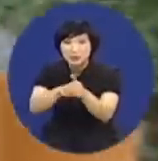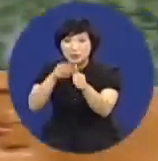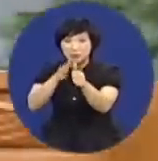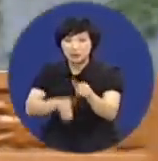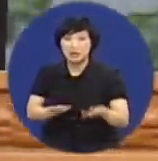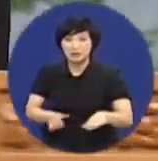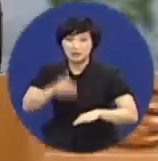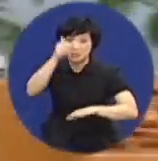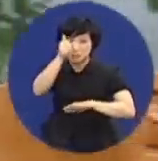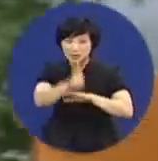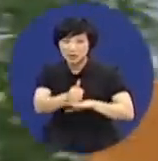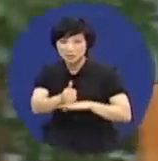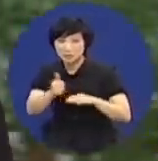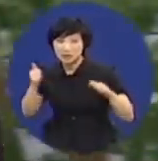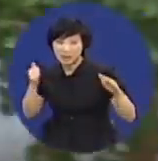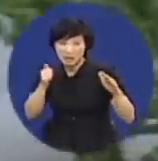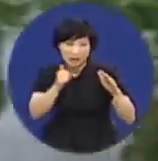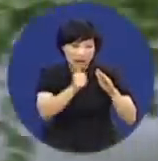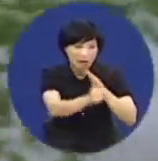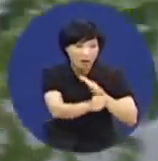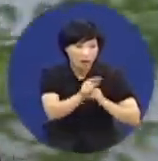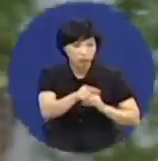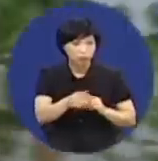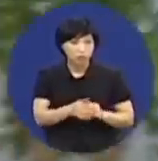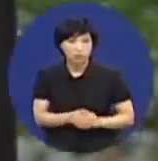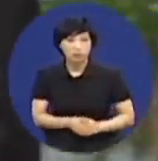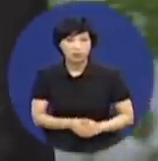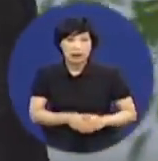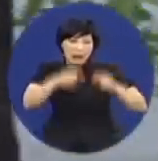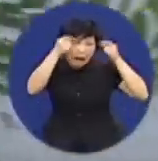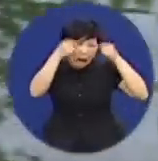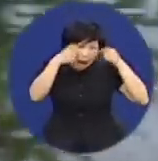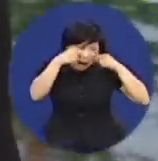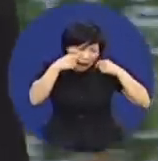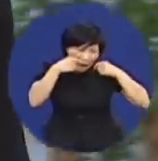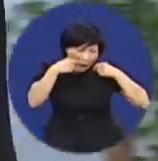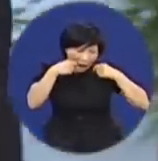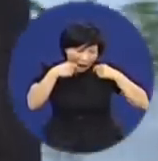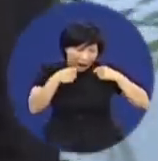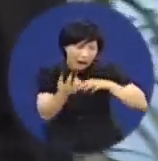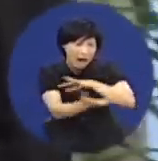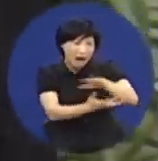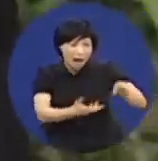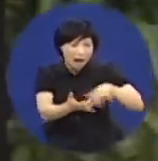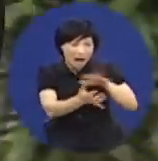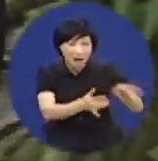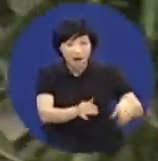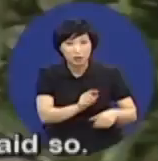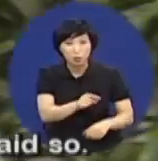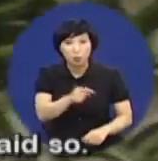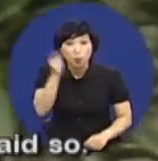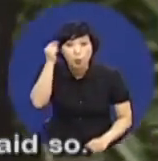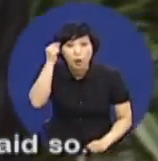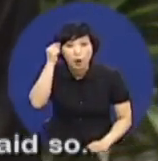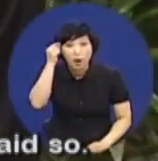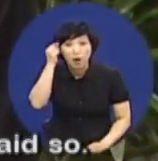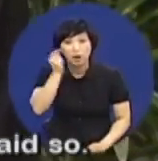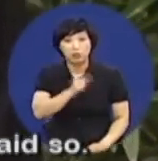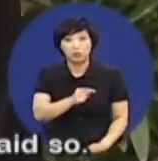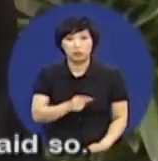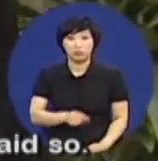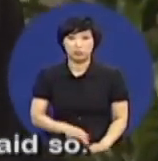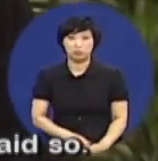さてヤイロの家に行きました。行ってみると泣き声がして大騒ぎでした。